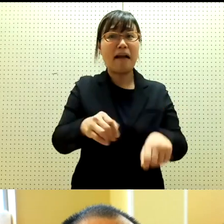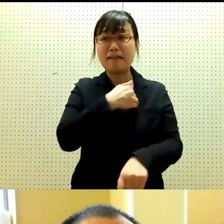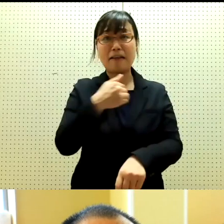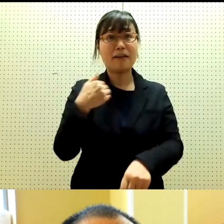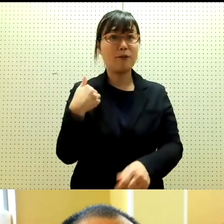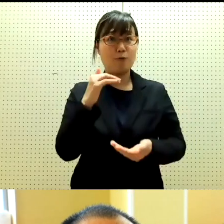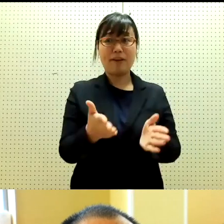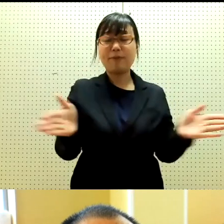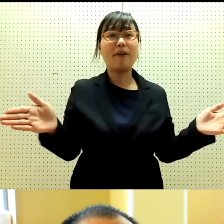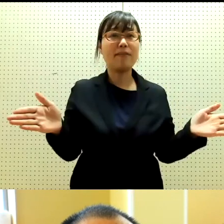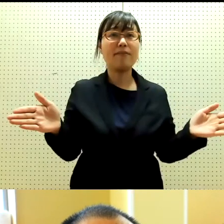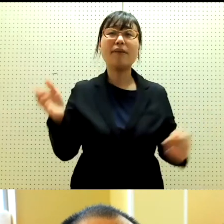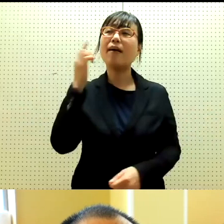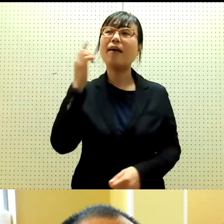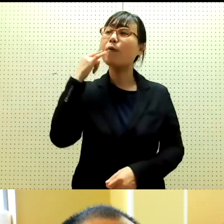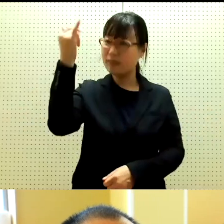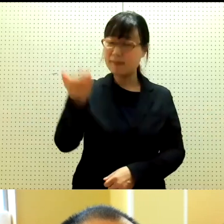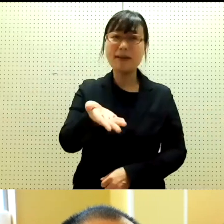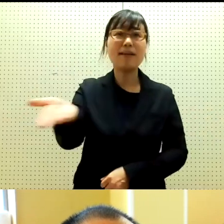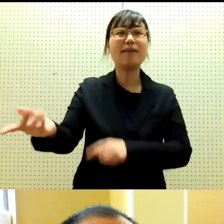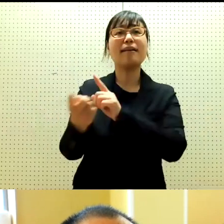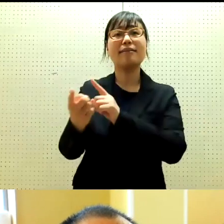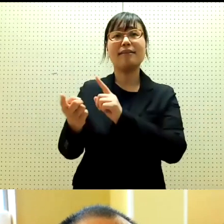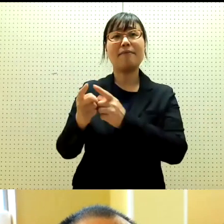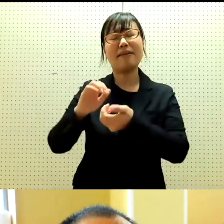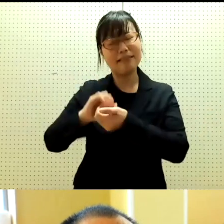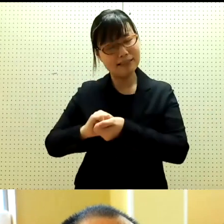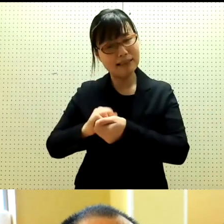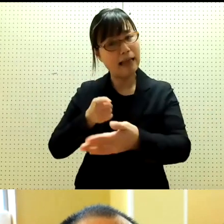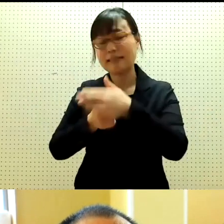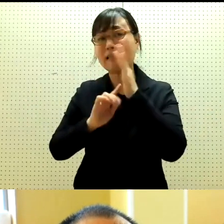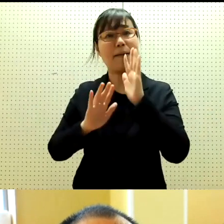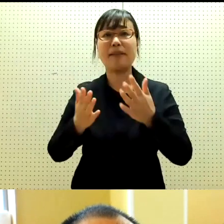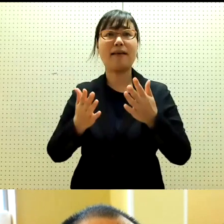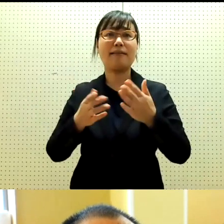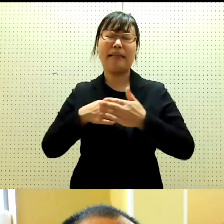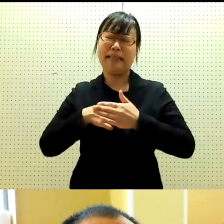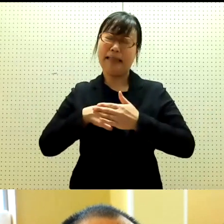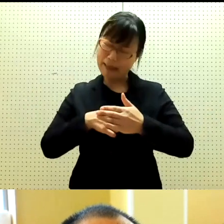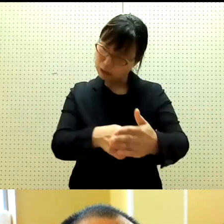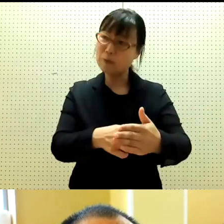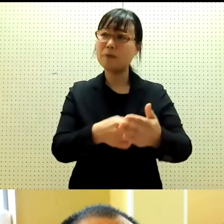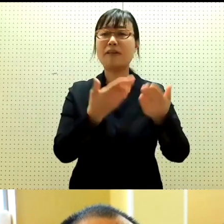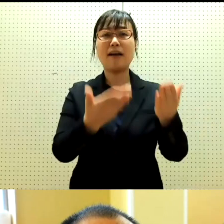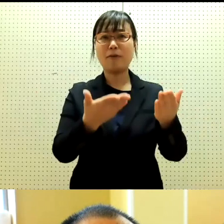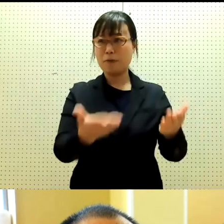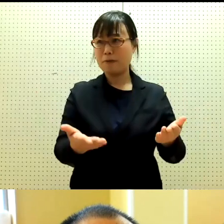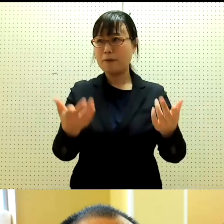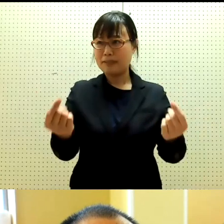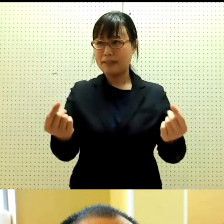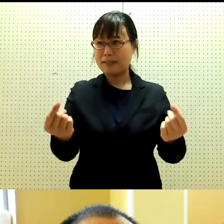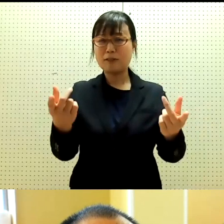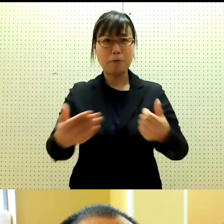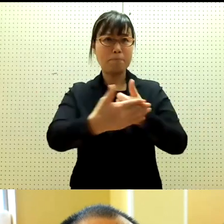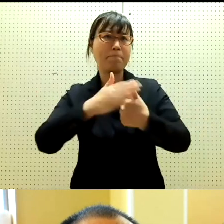、ぜひ諦めないで、粘り強く学校とも相談して話し合っていい方法を見